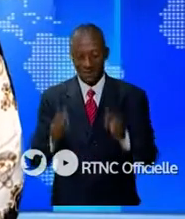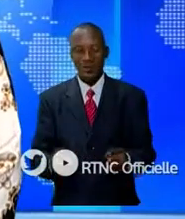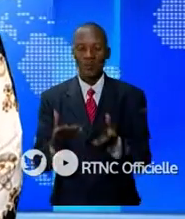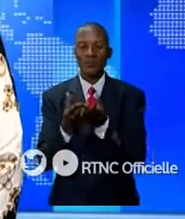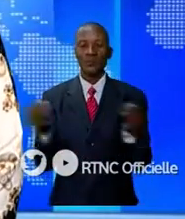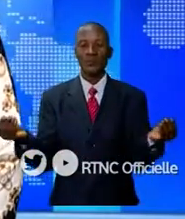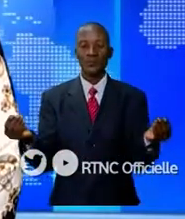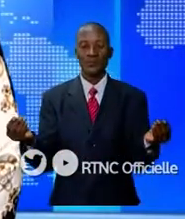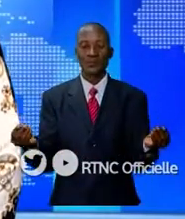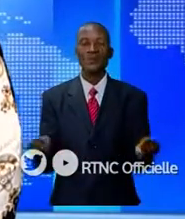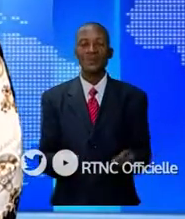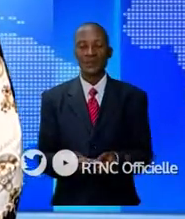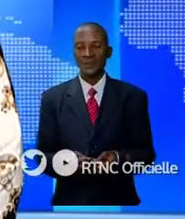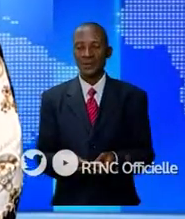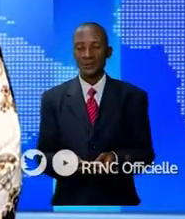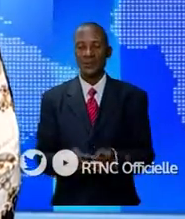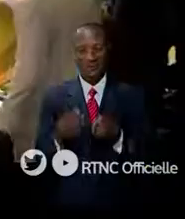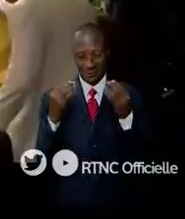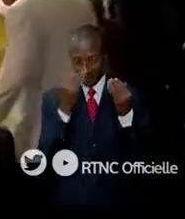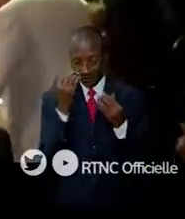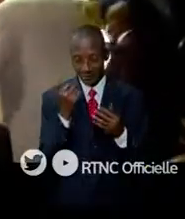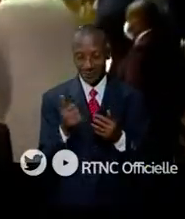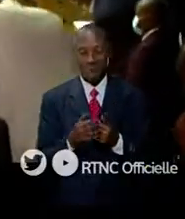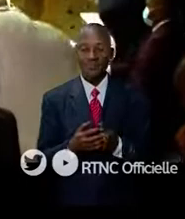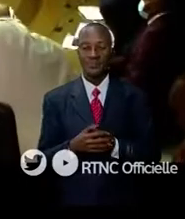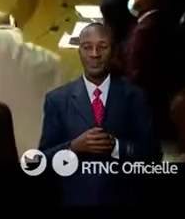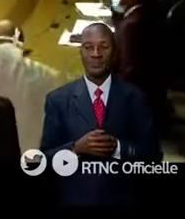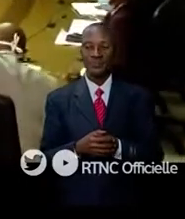Toubib sur l'harmonisation des listes.